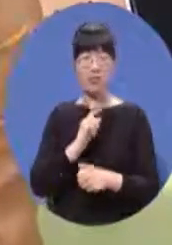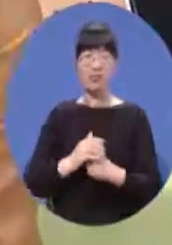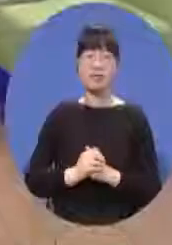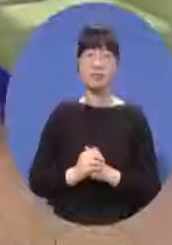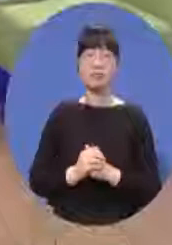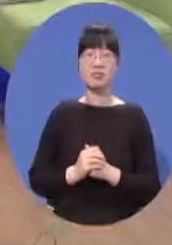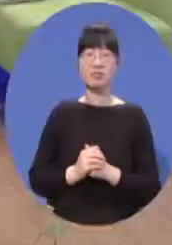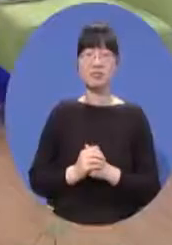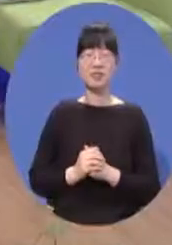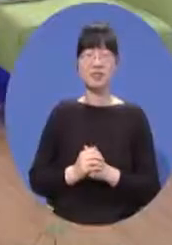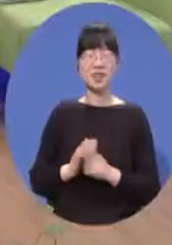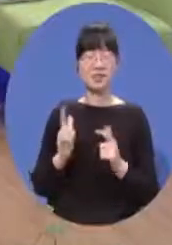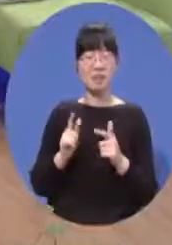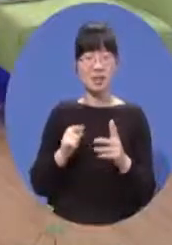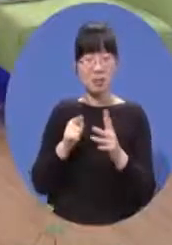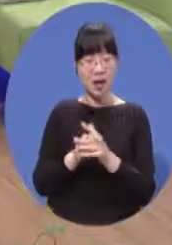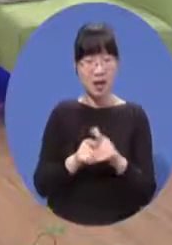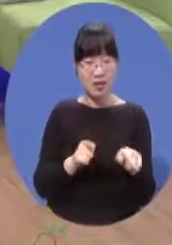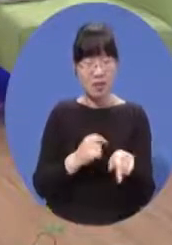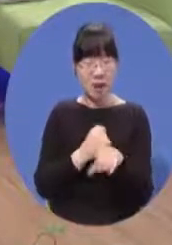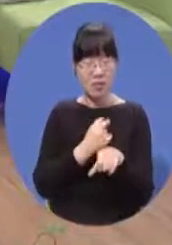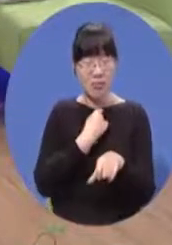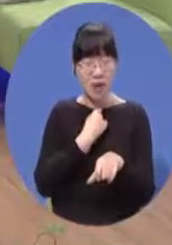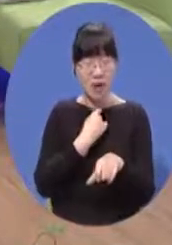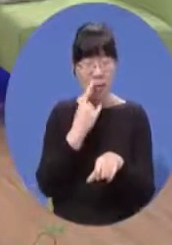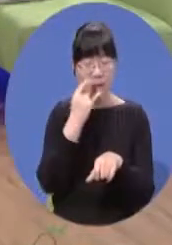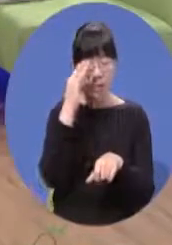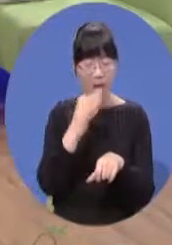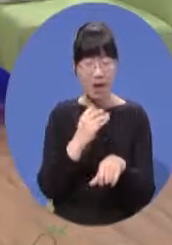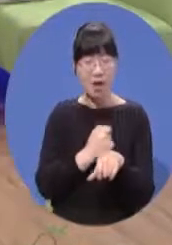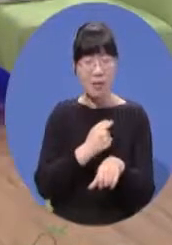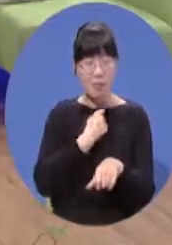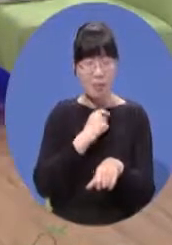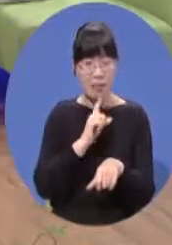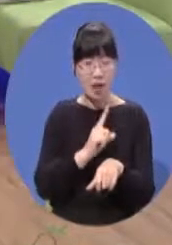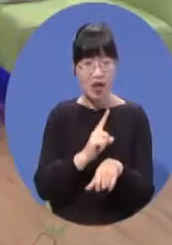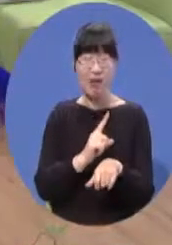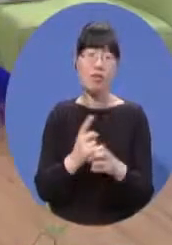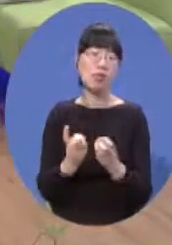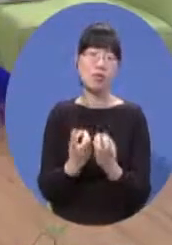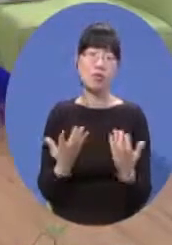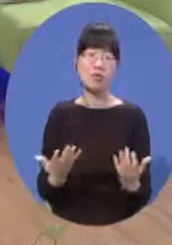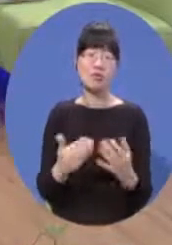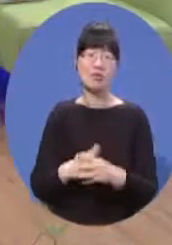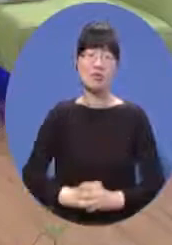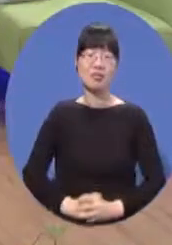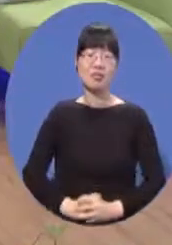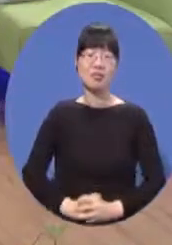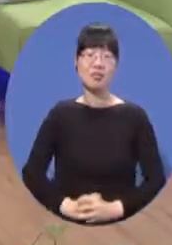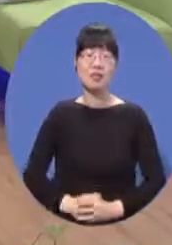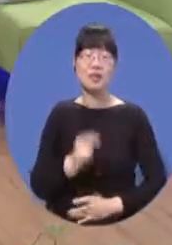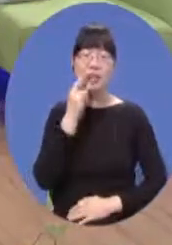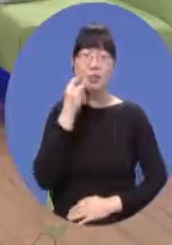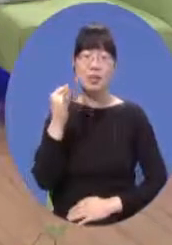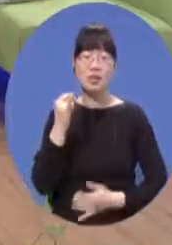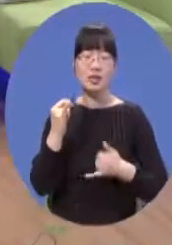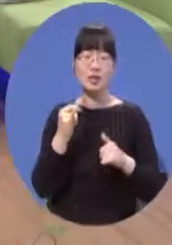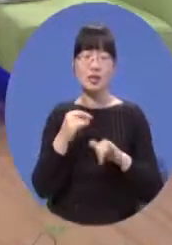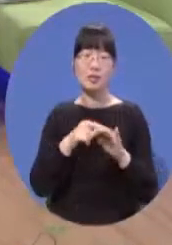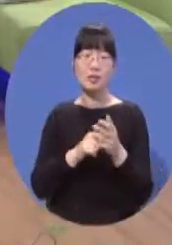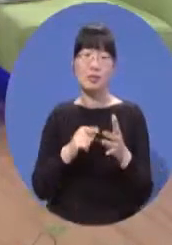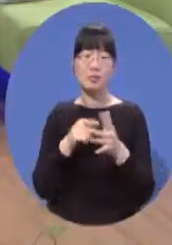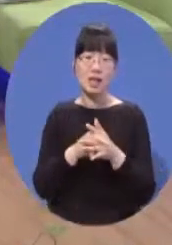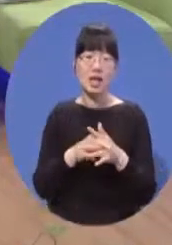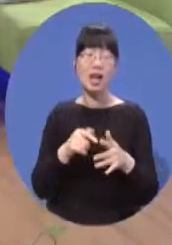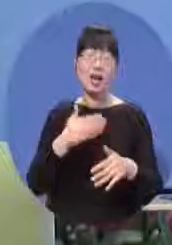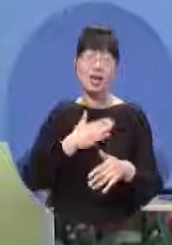해가지고 너 하고 싶구나. 그러니까 엄마가 딱 보니까 하고 싶어서 그렇게 얘기하는 건 이렇게 할 수는 없네요, 진짜. 네, 네, 네. 그러니까 엄마가 아이 마음을 잘 알고